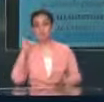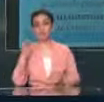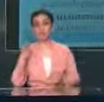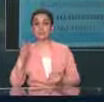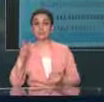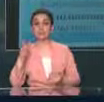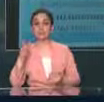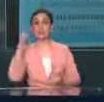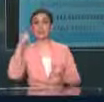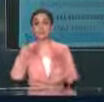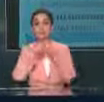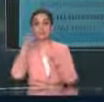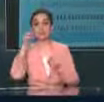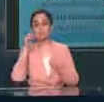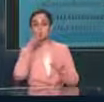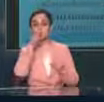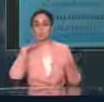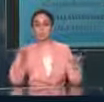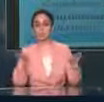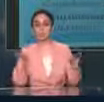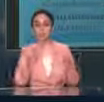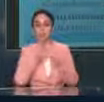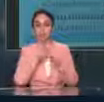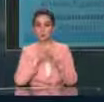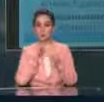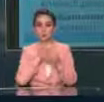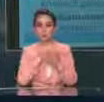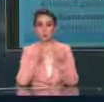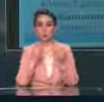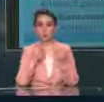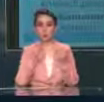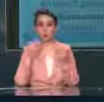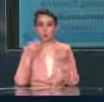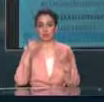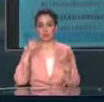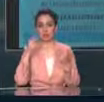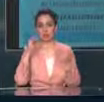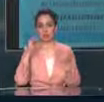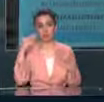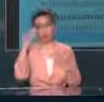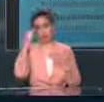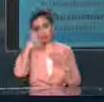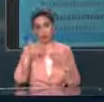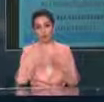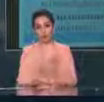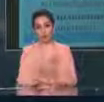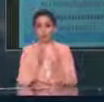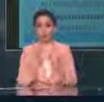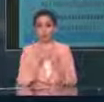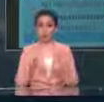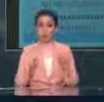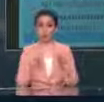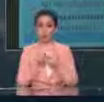которая выращивается на ферме и которую часто мы кушаем на новый год например смешение слов близки по значению